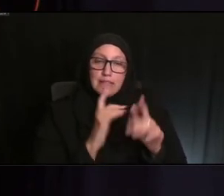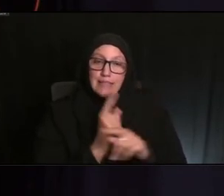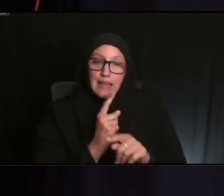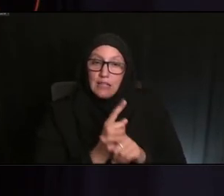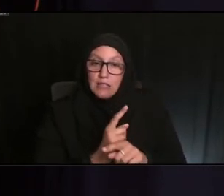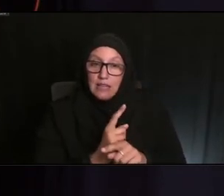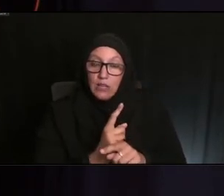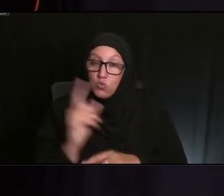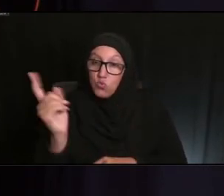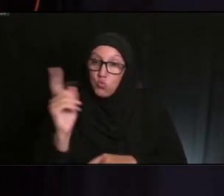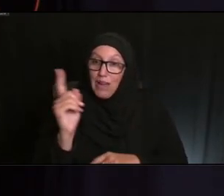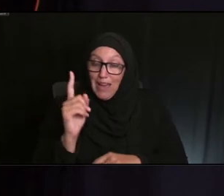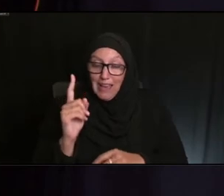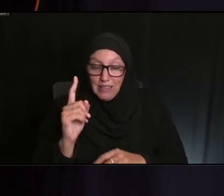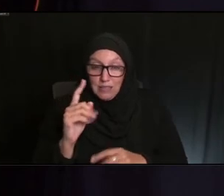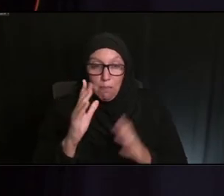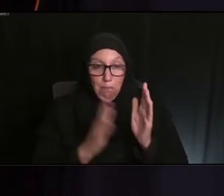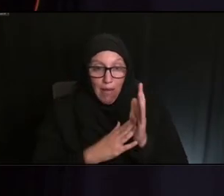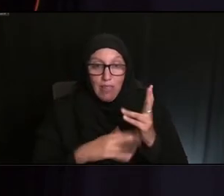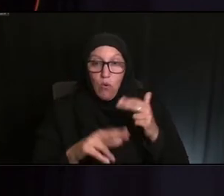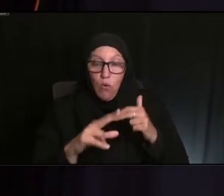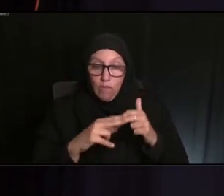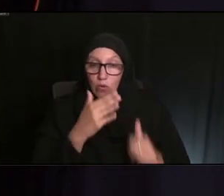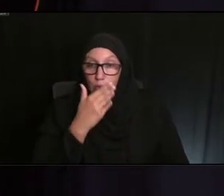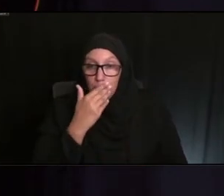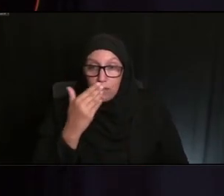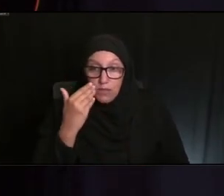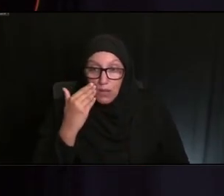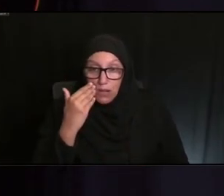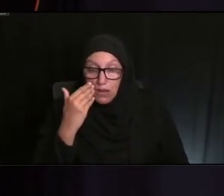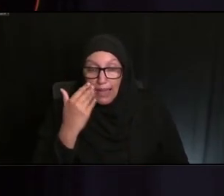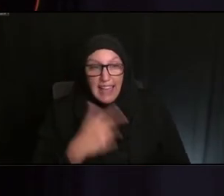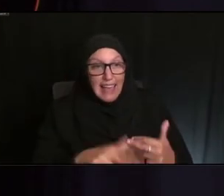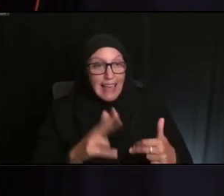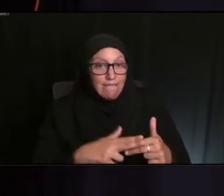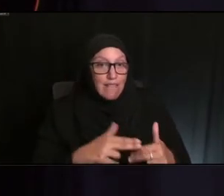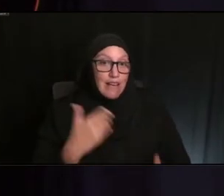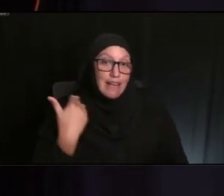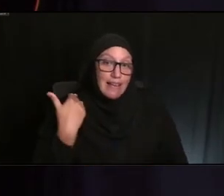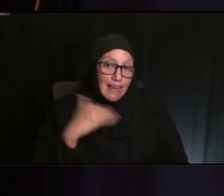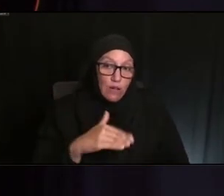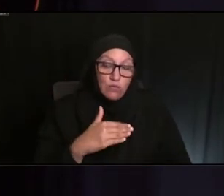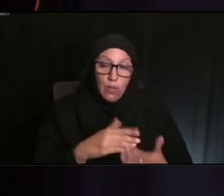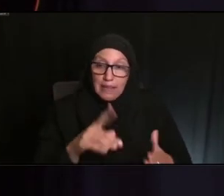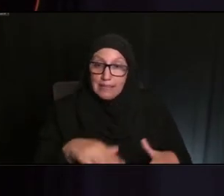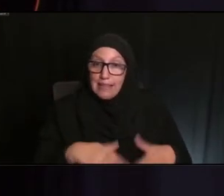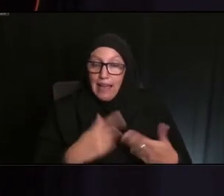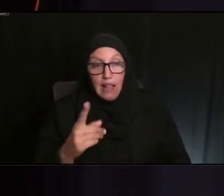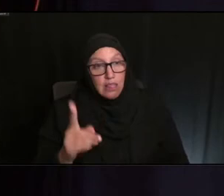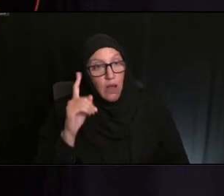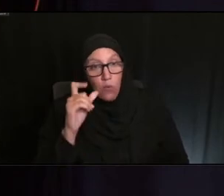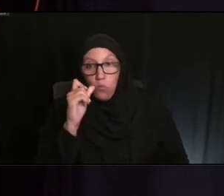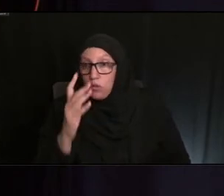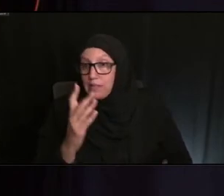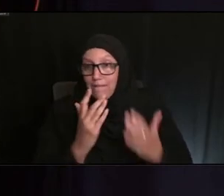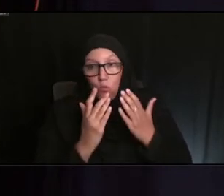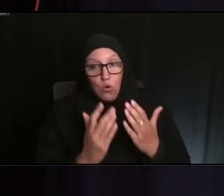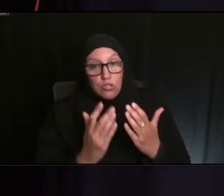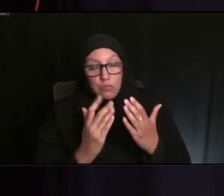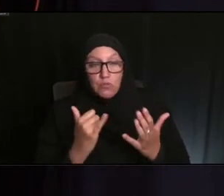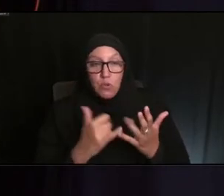Imam was killed on that day, Allah would not have been worshipped because the Imam says this. وَلَا